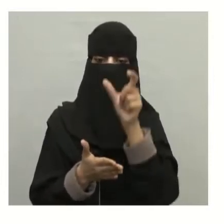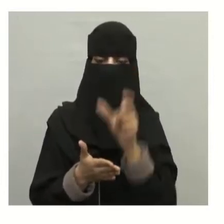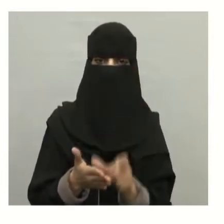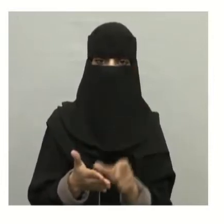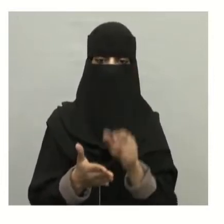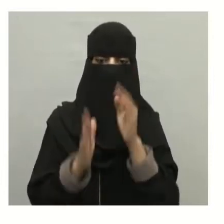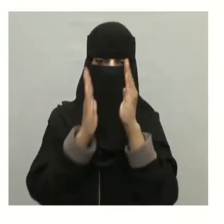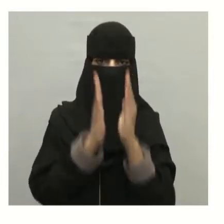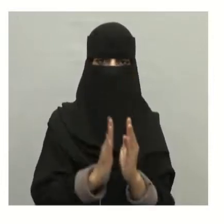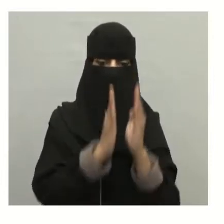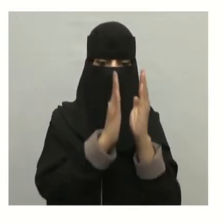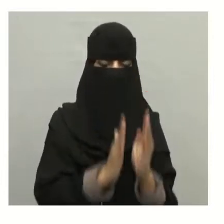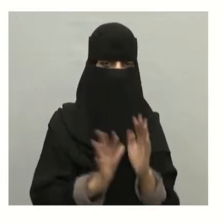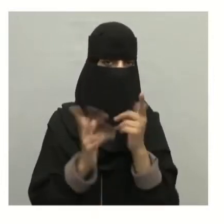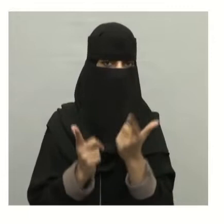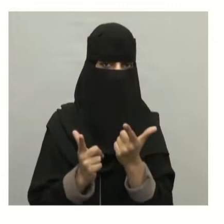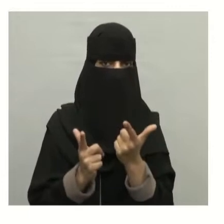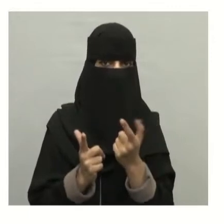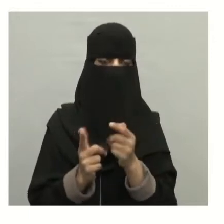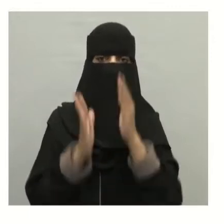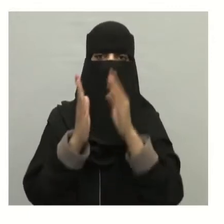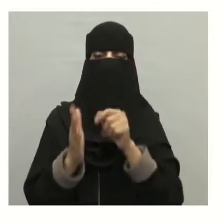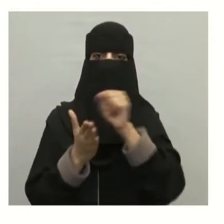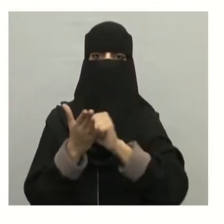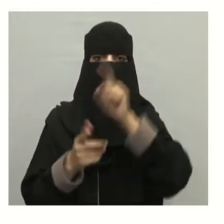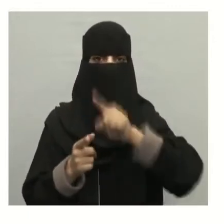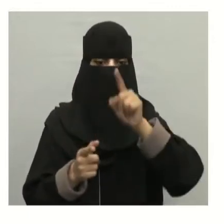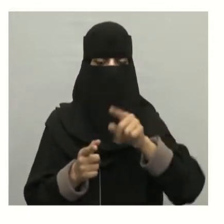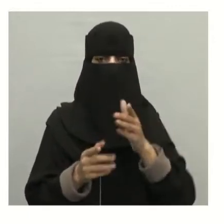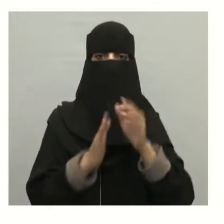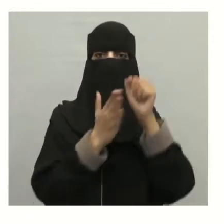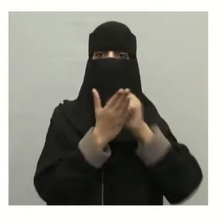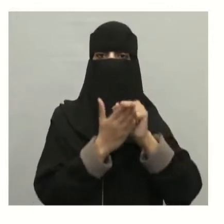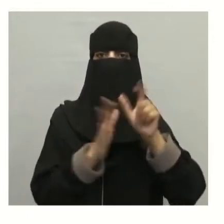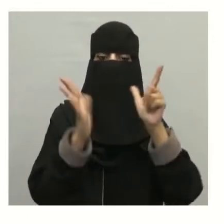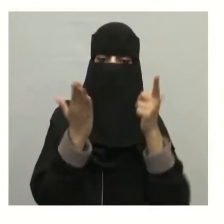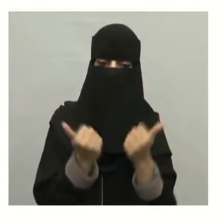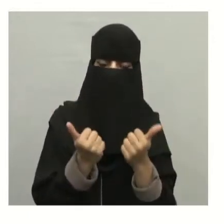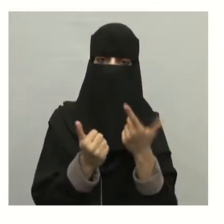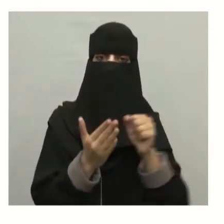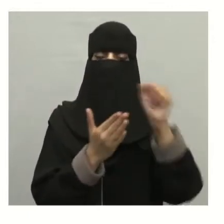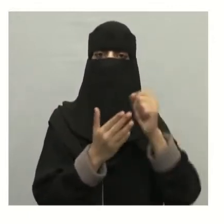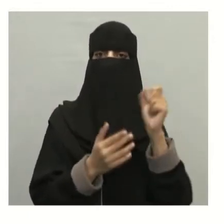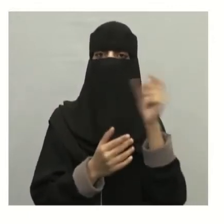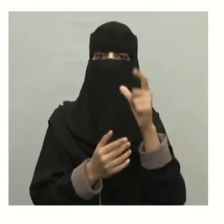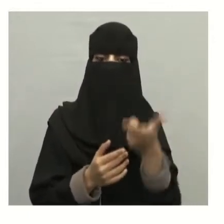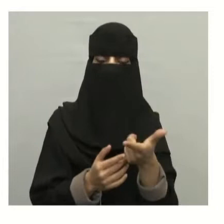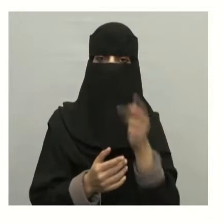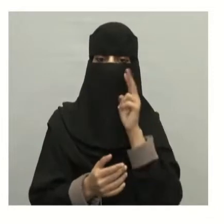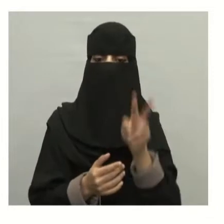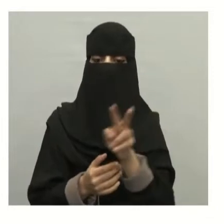محتويات المطبخ، ما الذي يحتاج منها تنظيف يومي، ما الذي يحتاج منها أسبوعياً، ما الذي يحتاج تنظيف شهري.